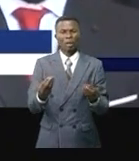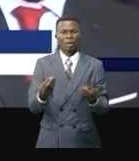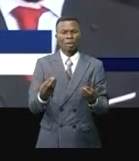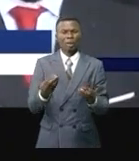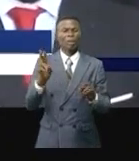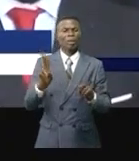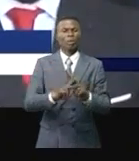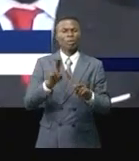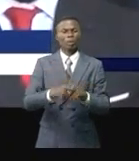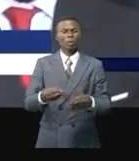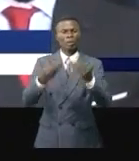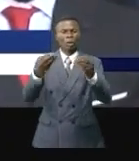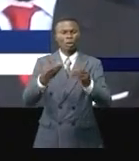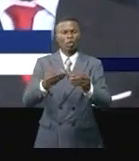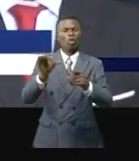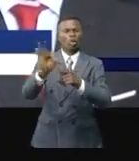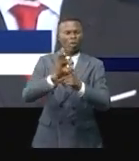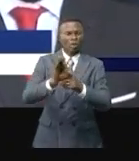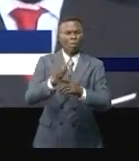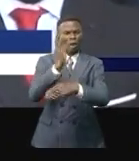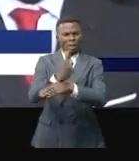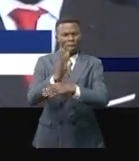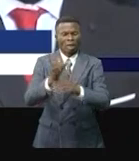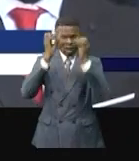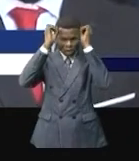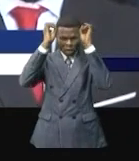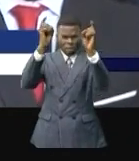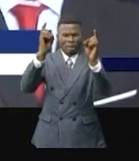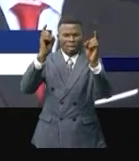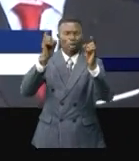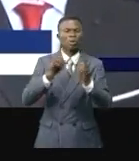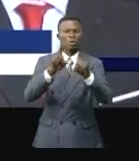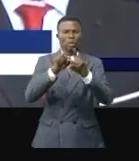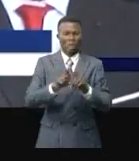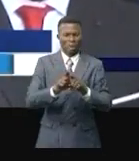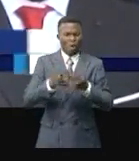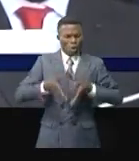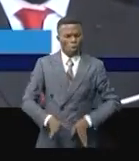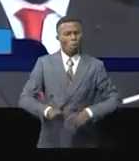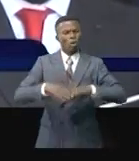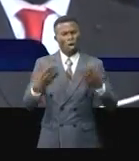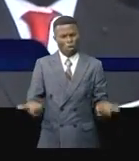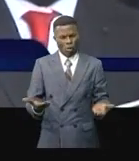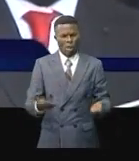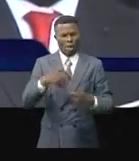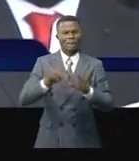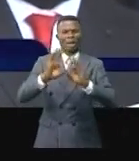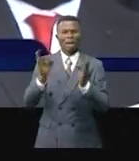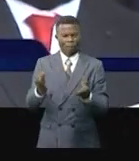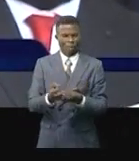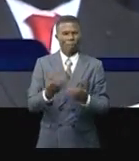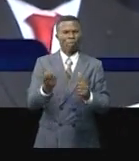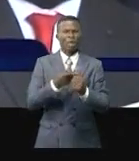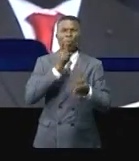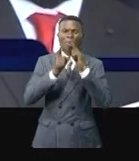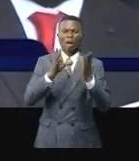pratiquement donner des enseignements sur l'éducation productrice ou reproductive. Il fallait échanger